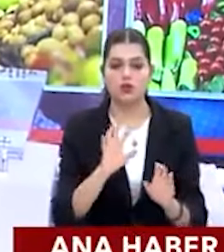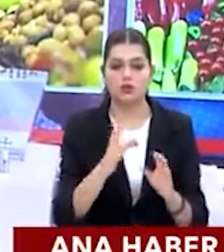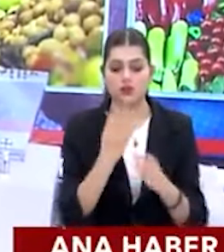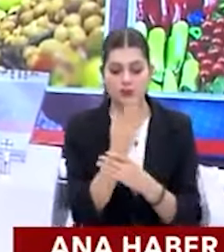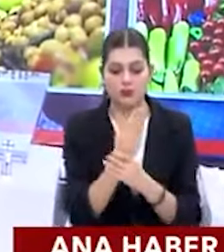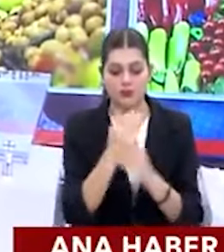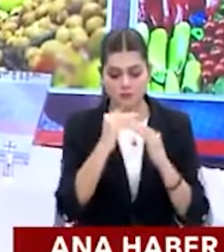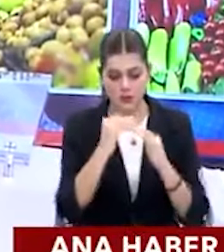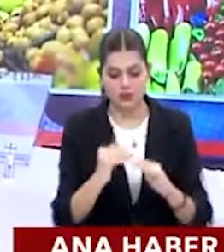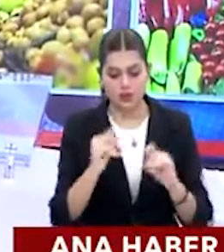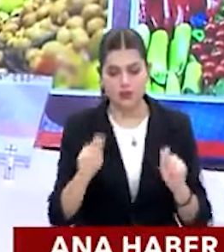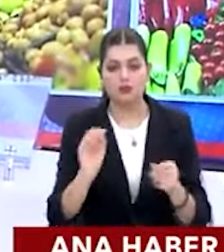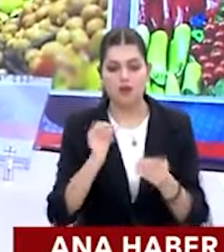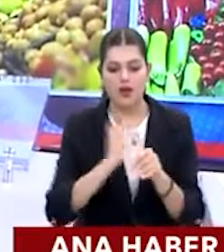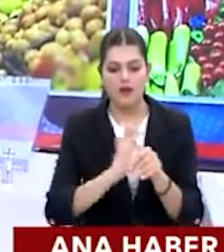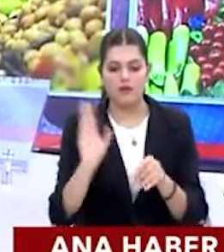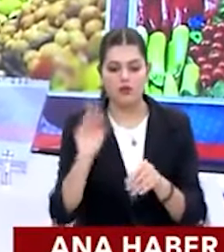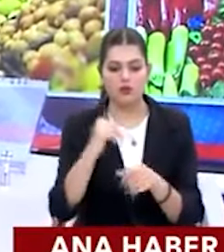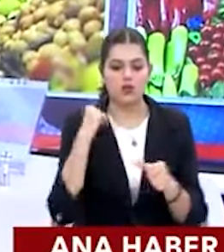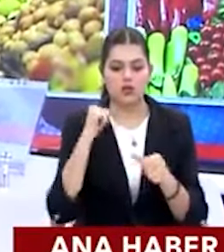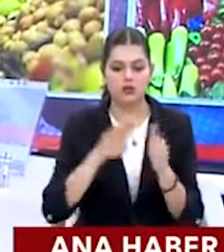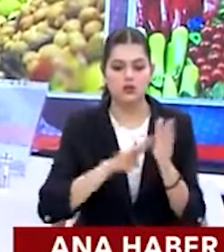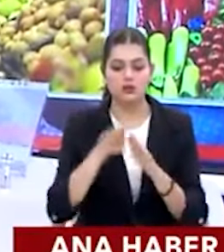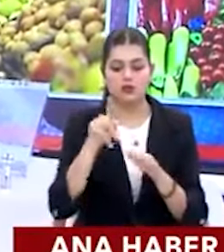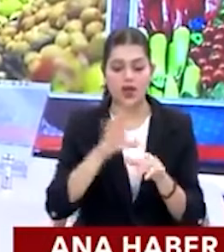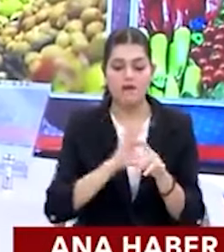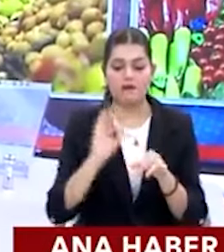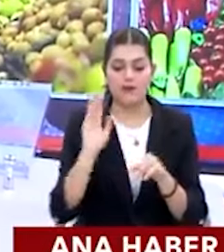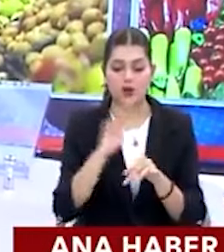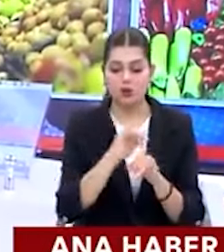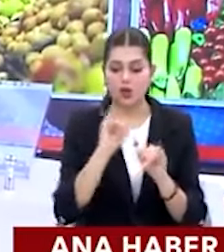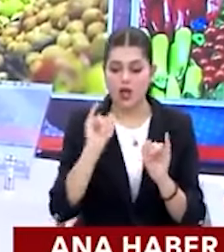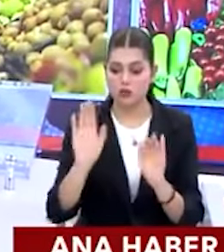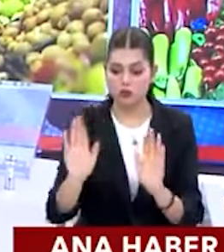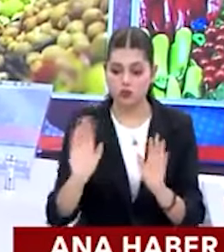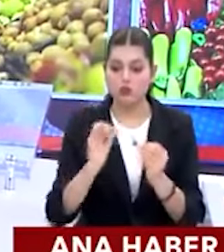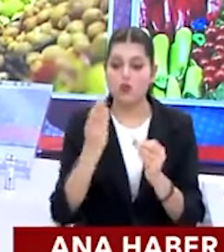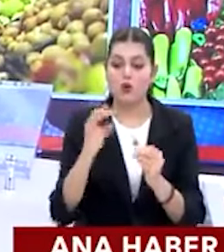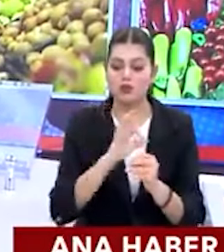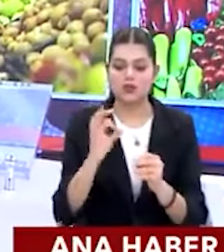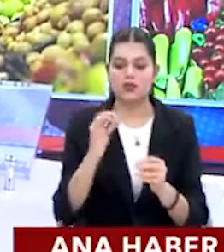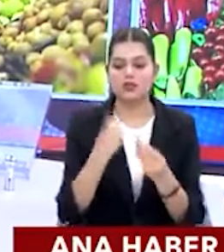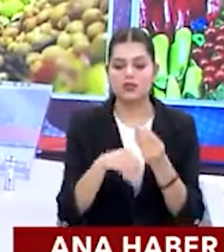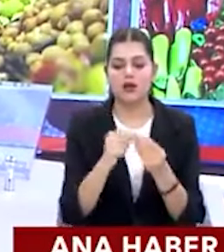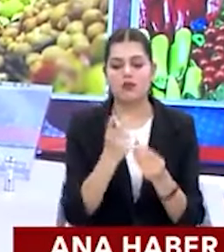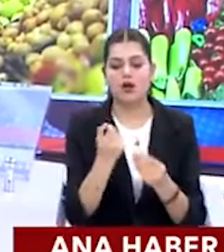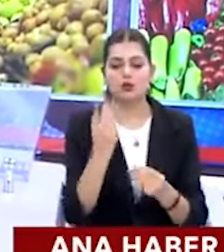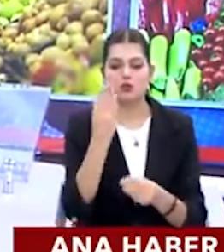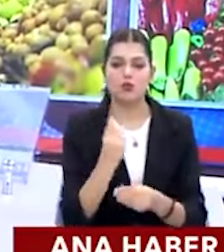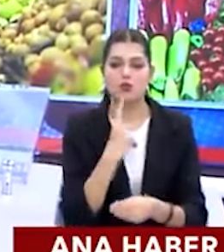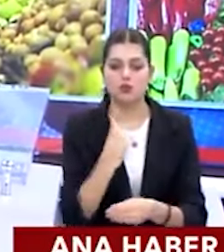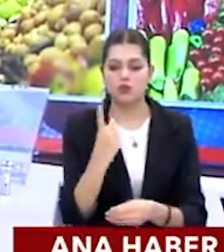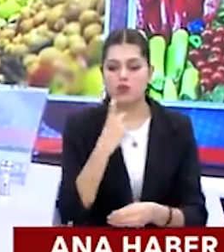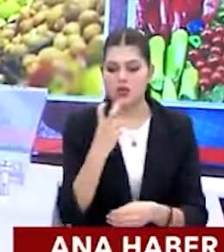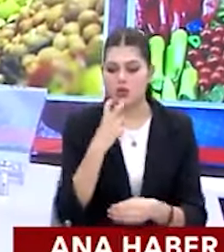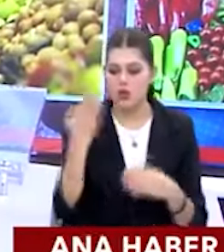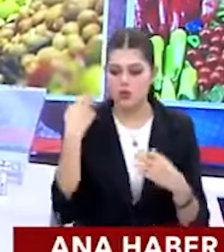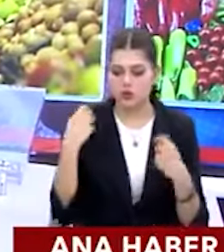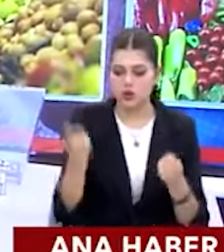seviyelerde çekersen diyor, bu enflasyonu tetikleyecek diyor. O zaman senin enflasyonla mücadeledeki son bir yıllık birikimin heba olur.